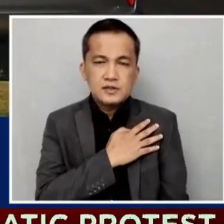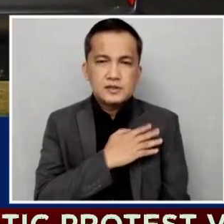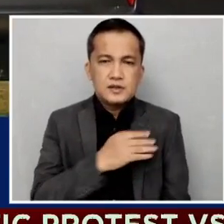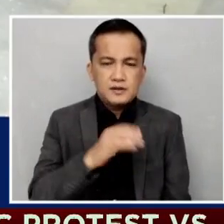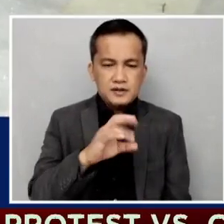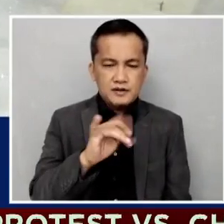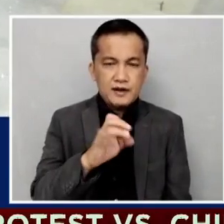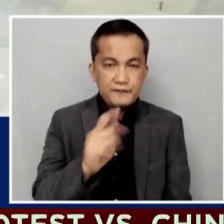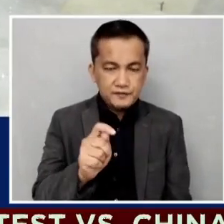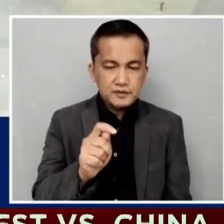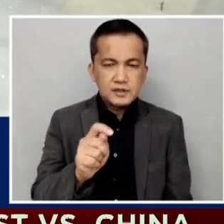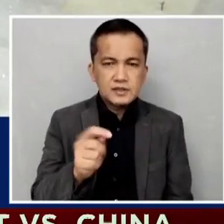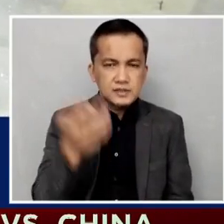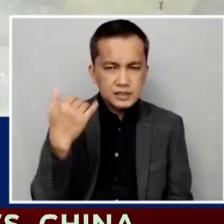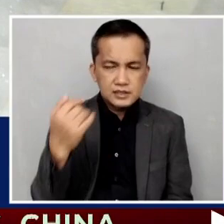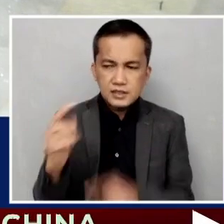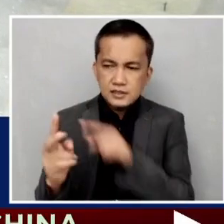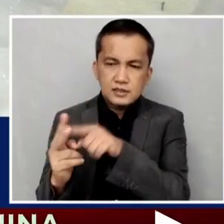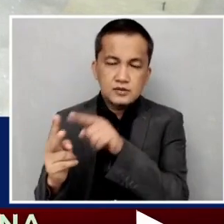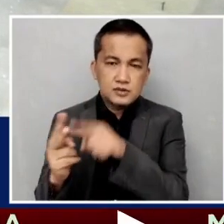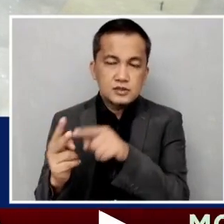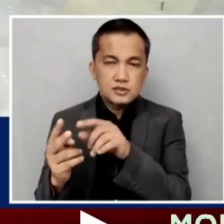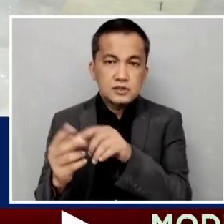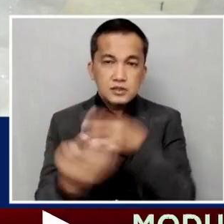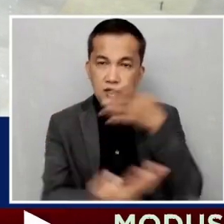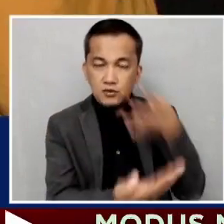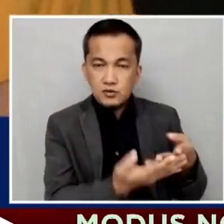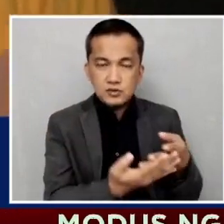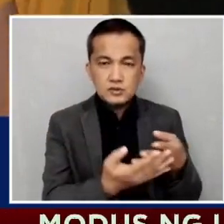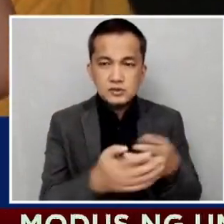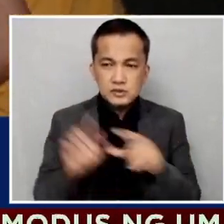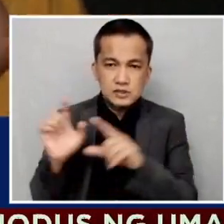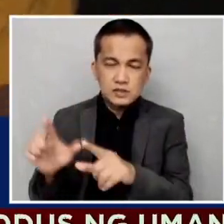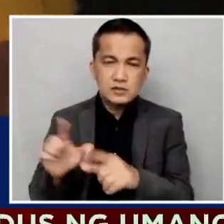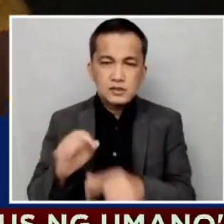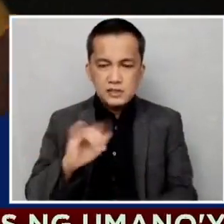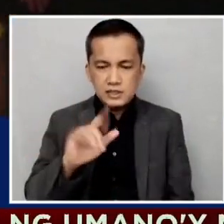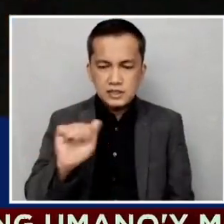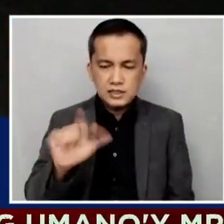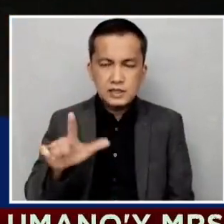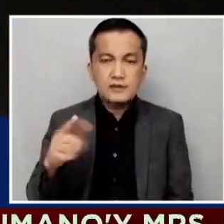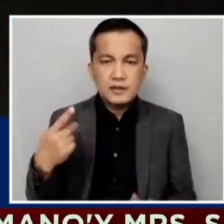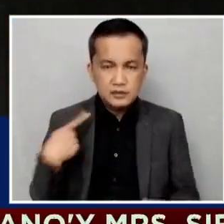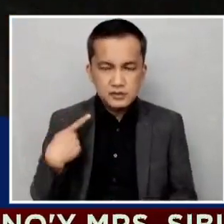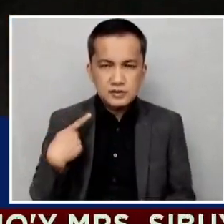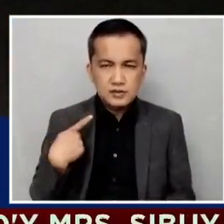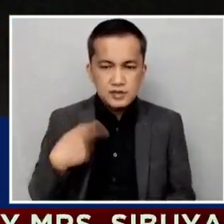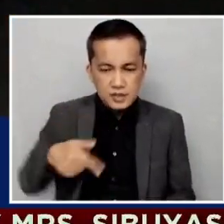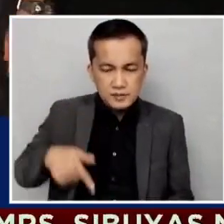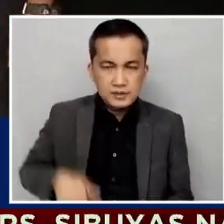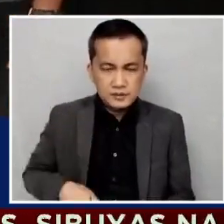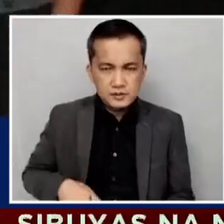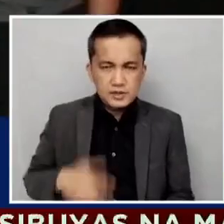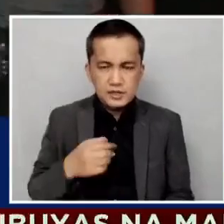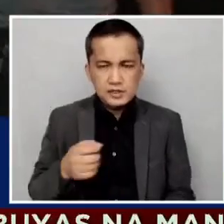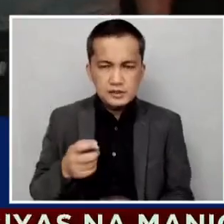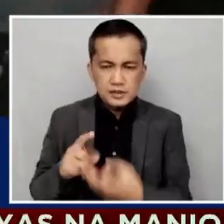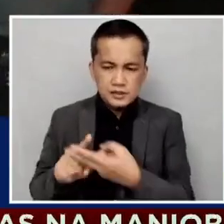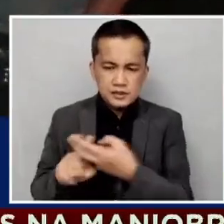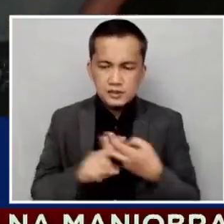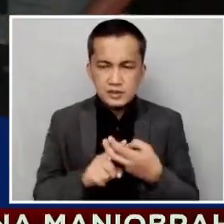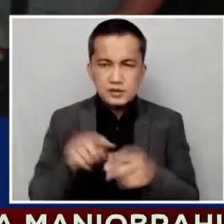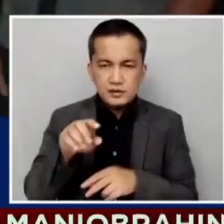Kraft, dati nang nakulong ang mga ito sa kasong illegal possession of firearms at kidnap for